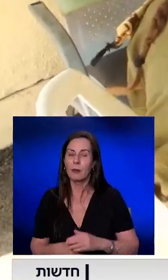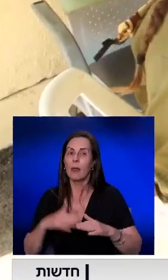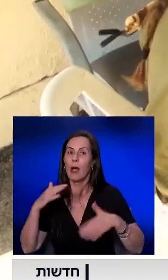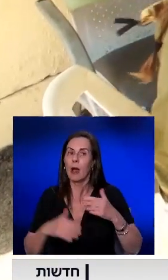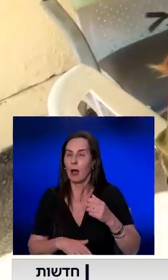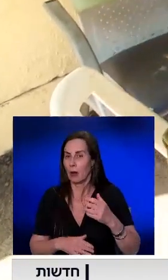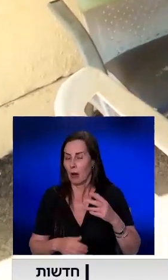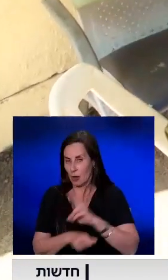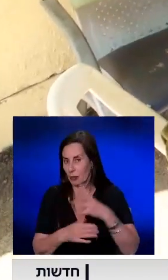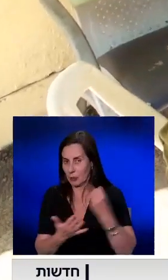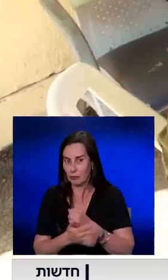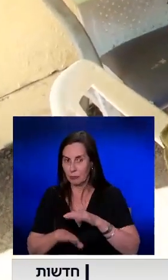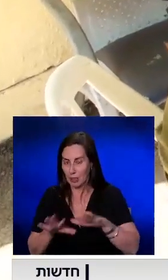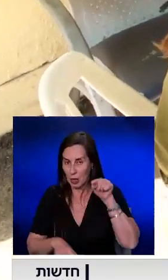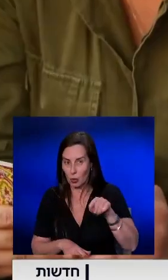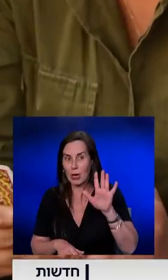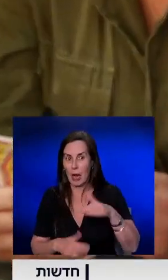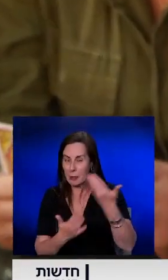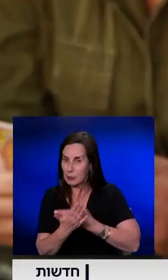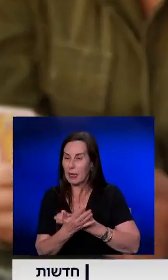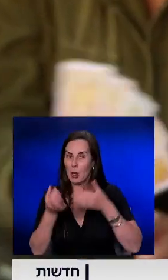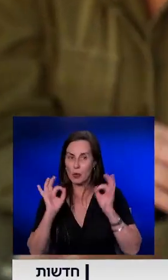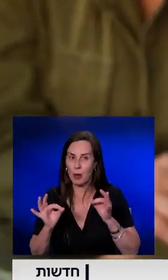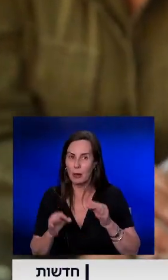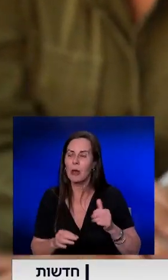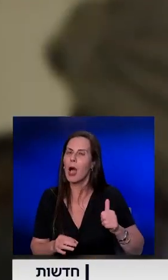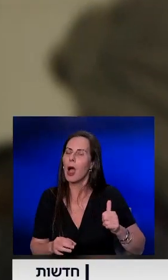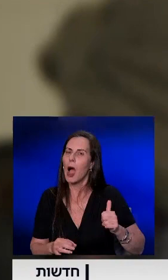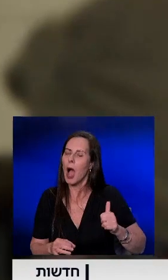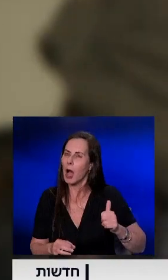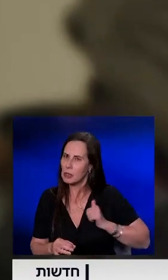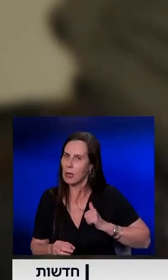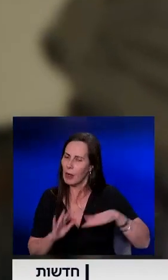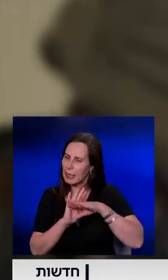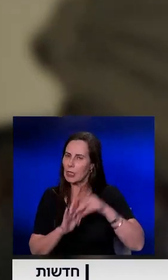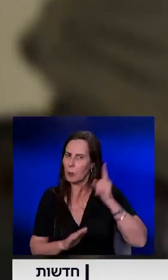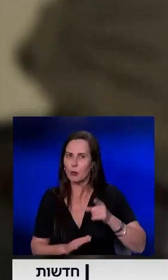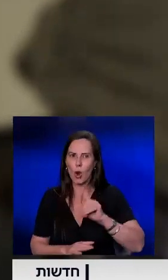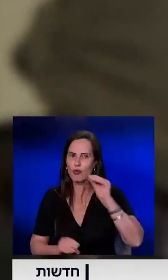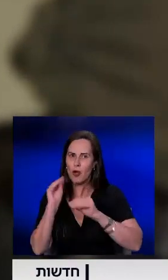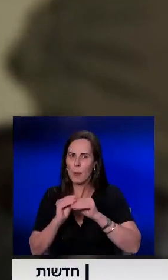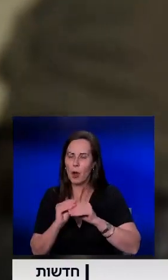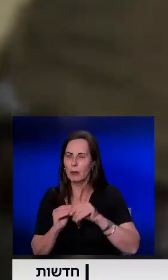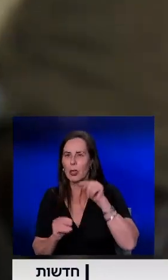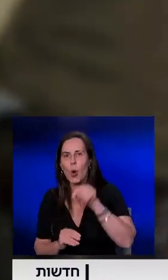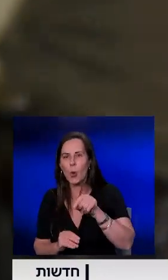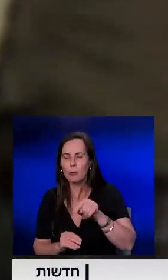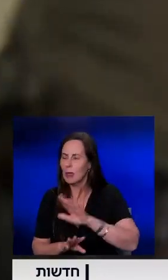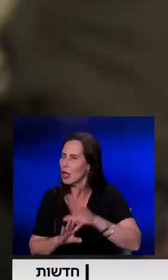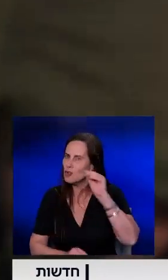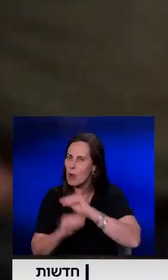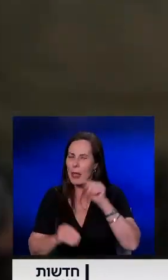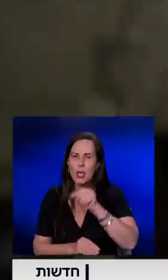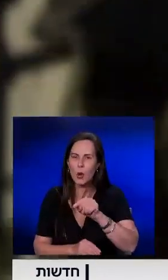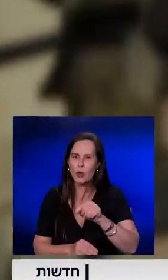ניצחו. מול התפשטות הנקודה, גם במסמכים רשמיים, הצבא חידד פקודות. אין להשתמש באותיות רב-מגדריות, אין להשתמש בנקודות